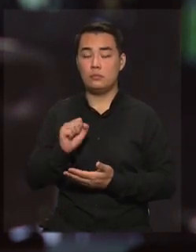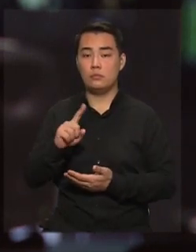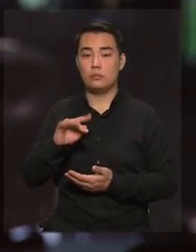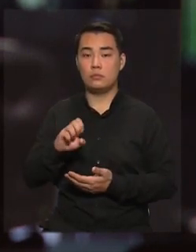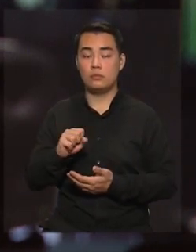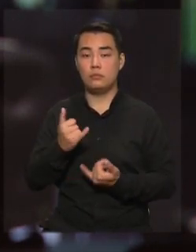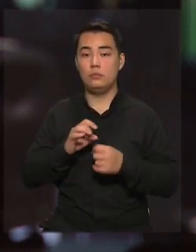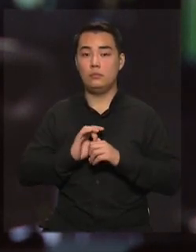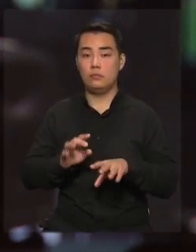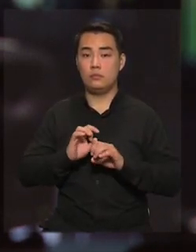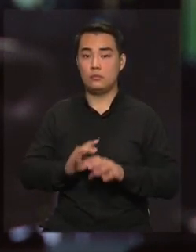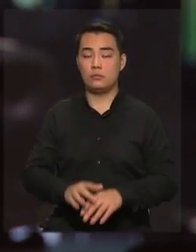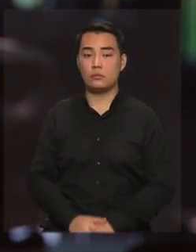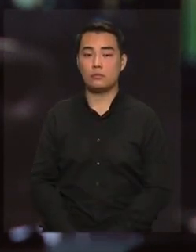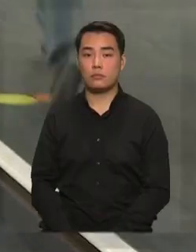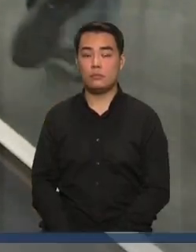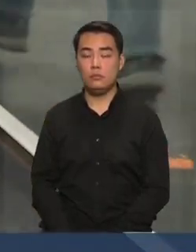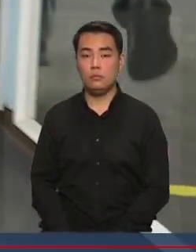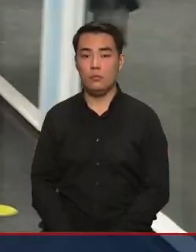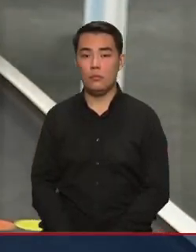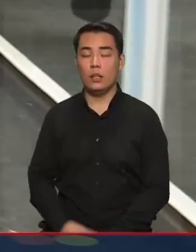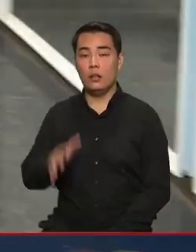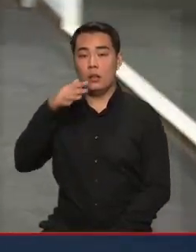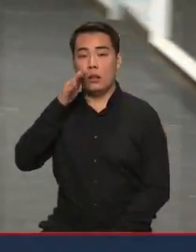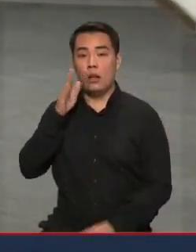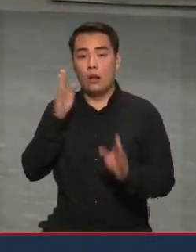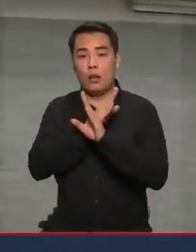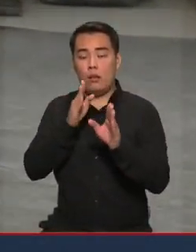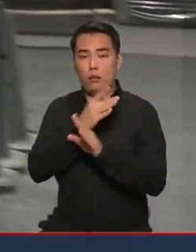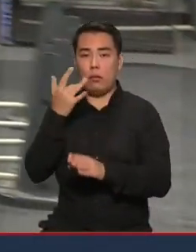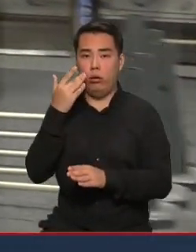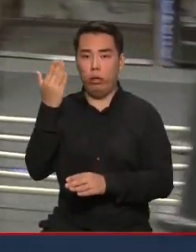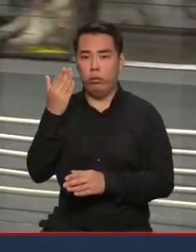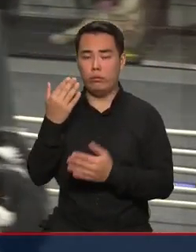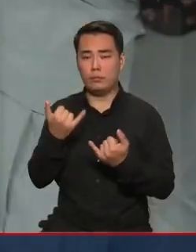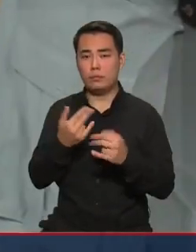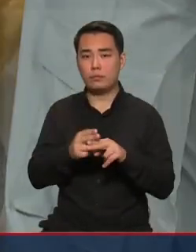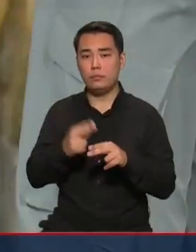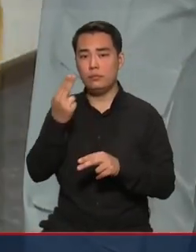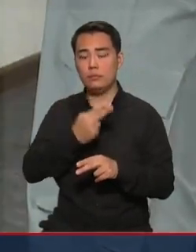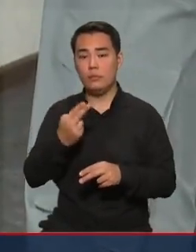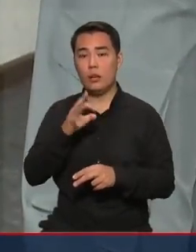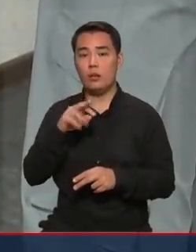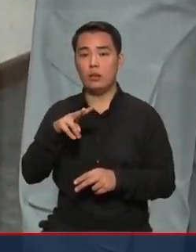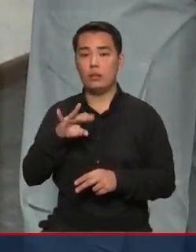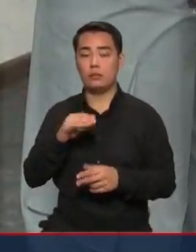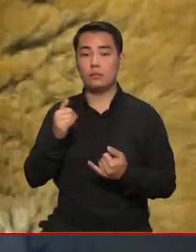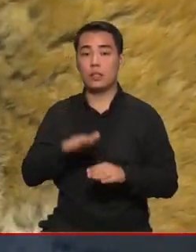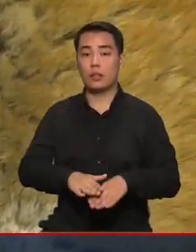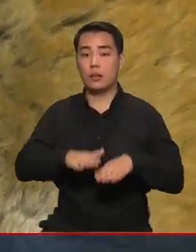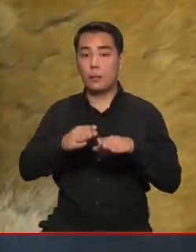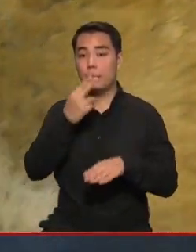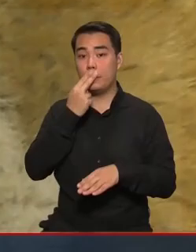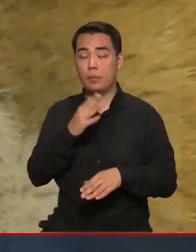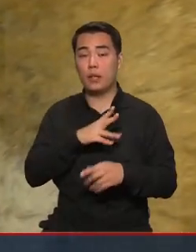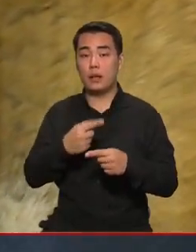Закумбаева расскажет подробнее. Собака породы американская акита стончанки Ольги Бапиевой, с детства привыкшая